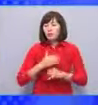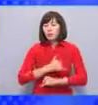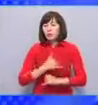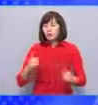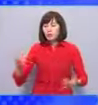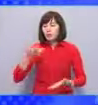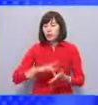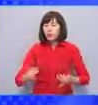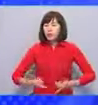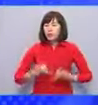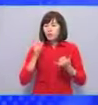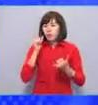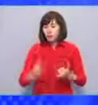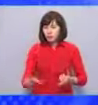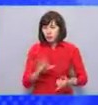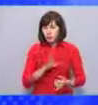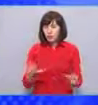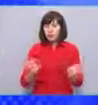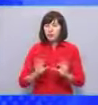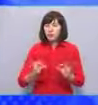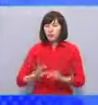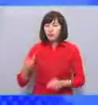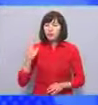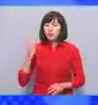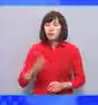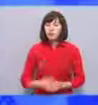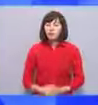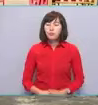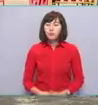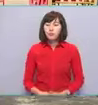қосқандар қаланың құрметті азаматы атанды. Толығырақ тілші тарқатып айтады.